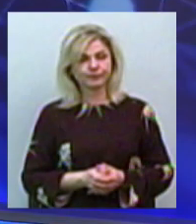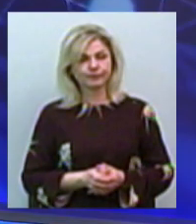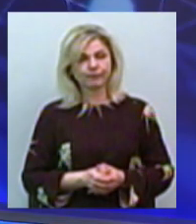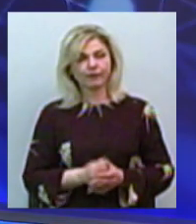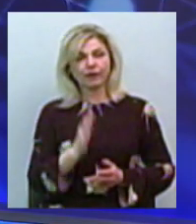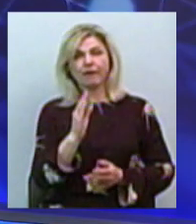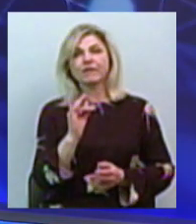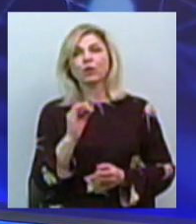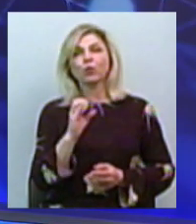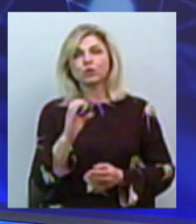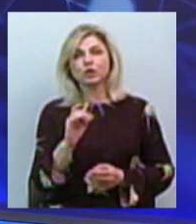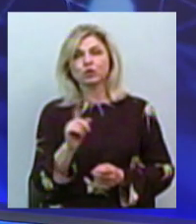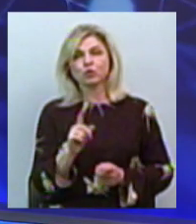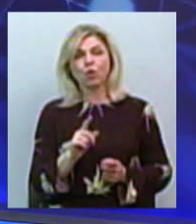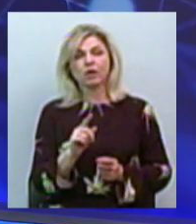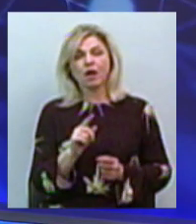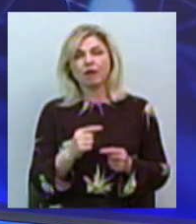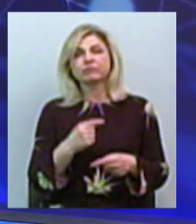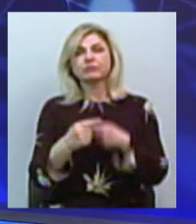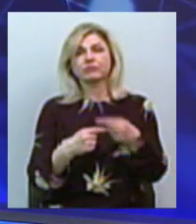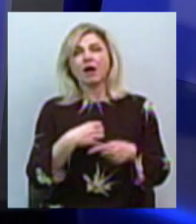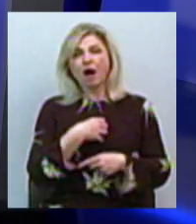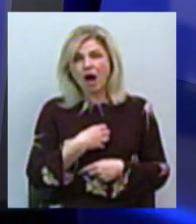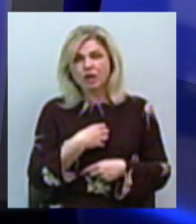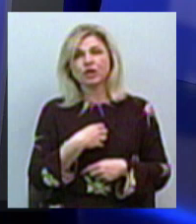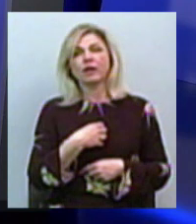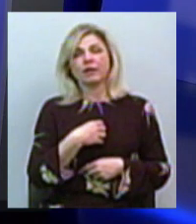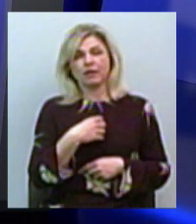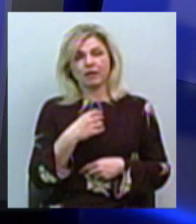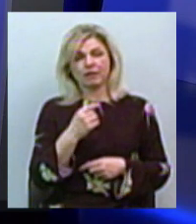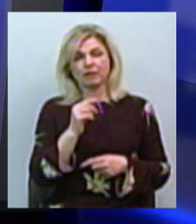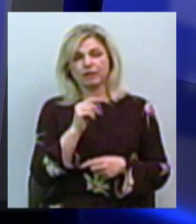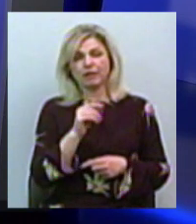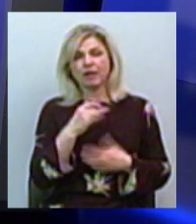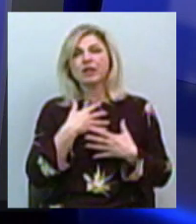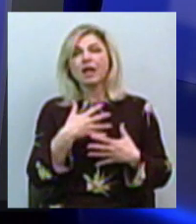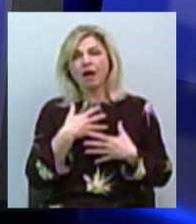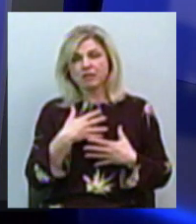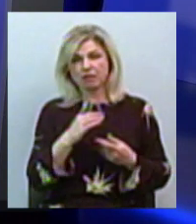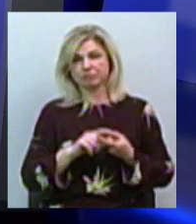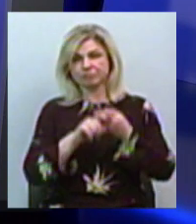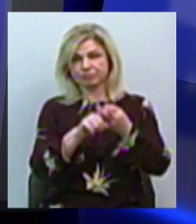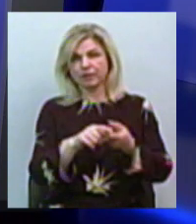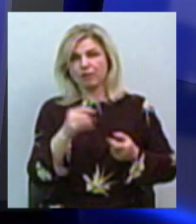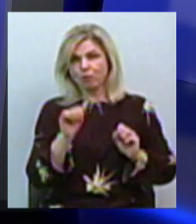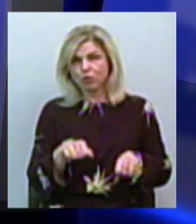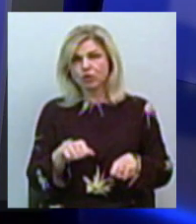вірус, який передається повітряно-крапельним шляхом, але вже ті ж самі вчені Китаю сказали,